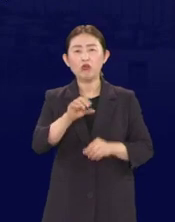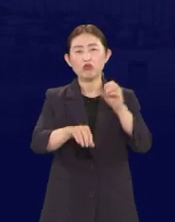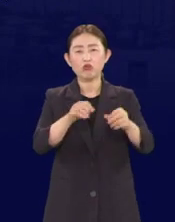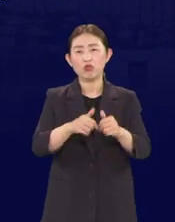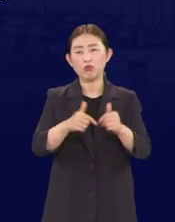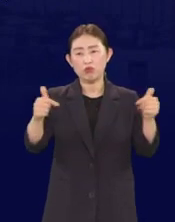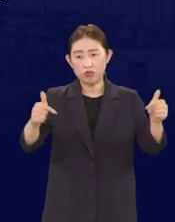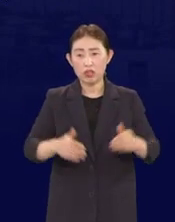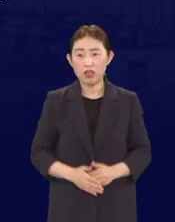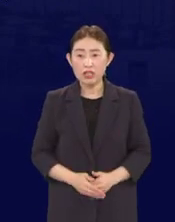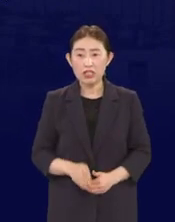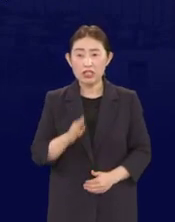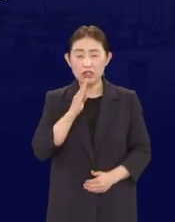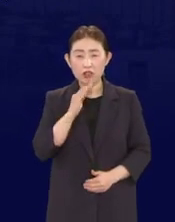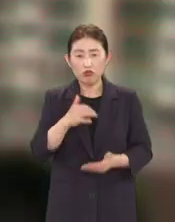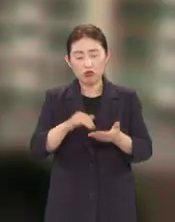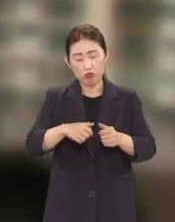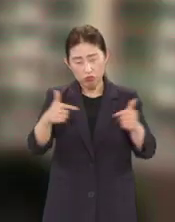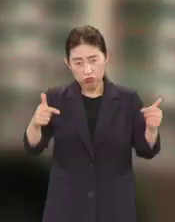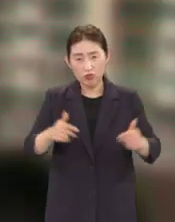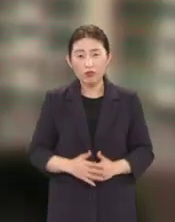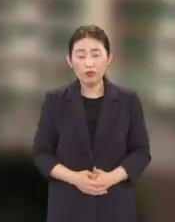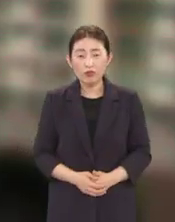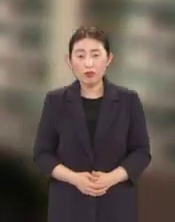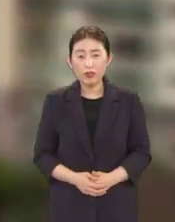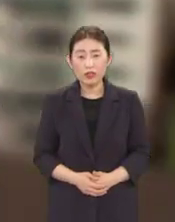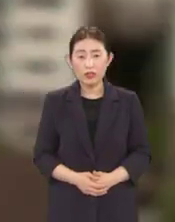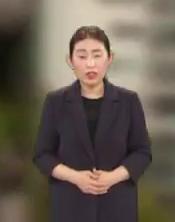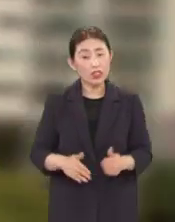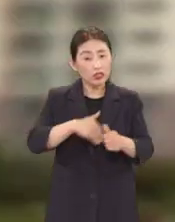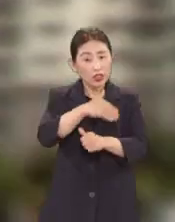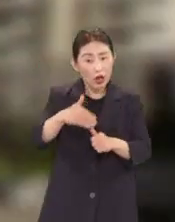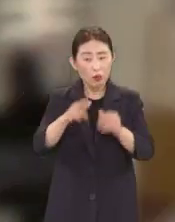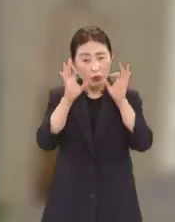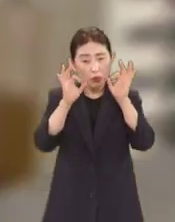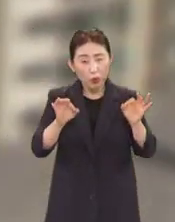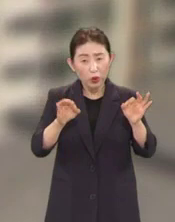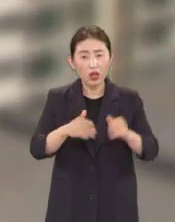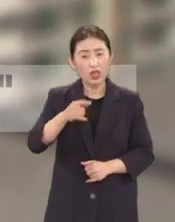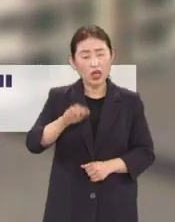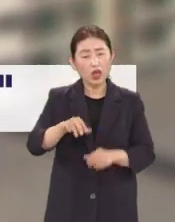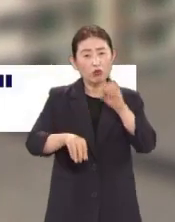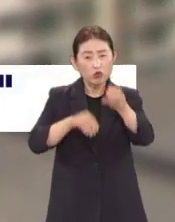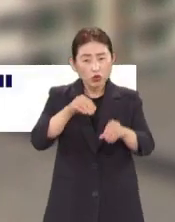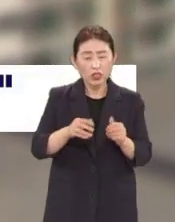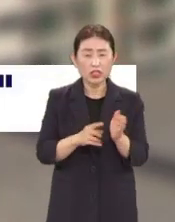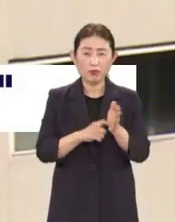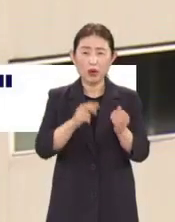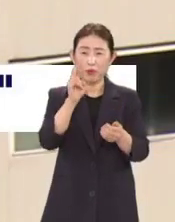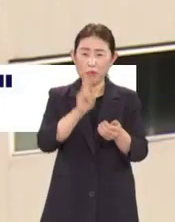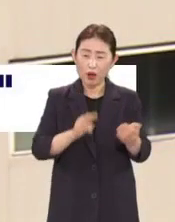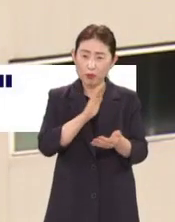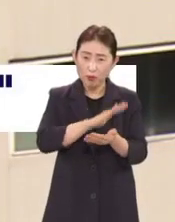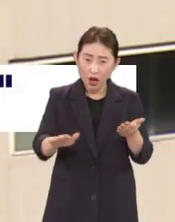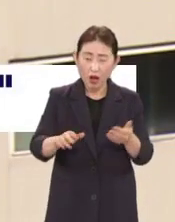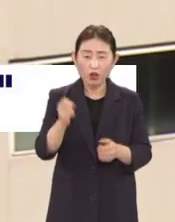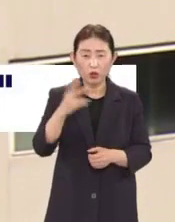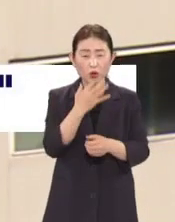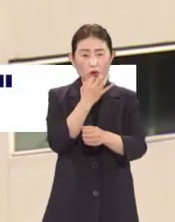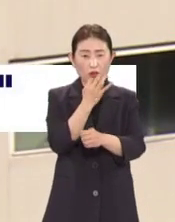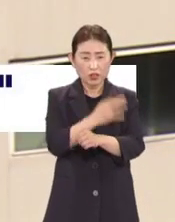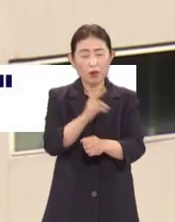되겠구요 실제 투자자가 증가한 건 사실 일일 놓고 일각에서는 최근 갭 투자가 급매물 소진 거래량 증가와 함께